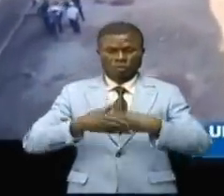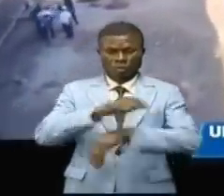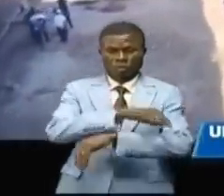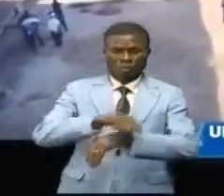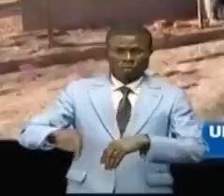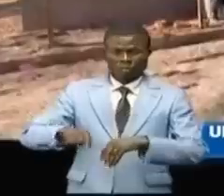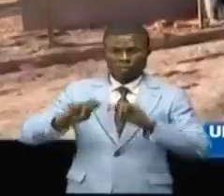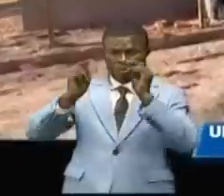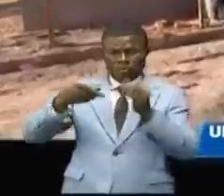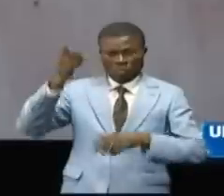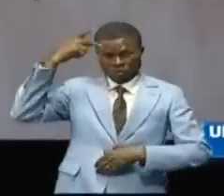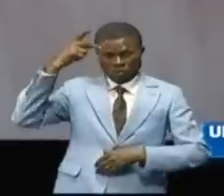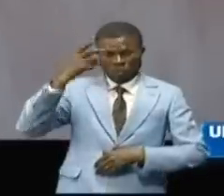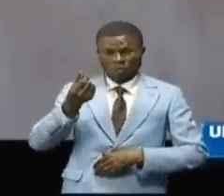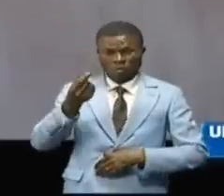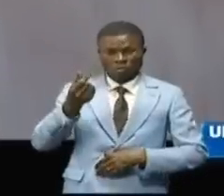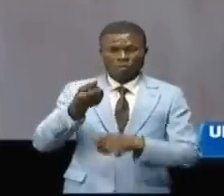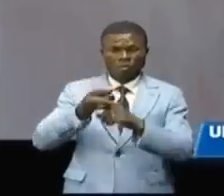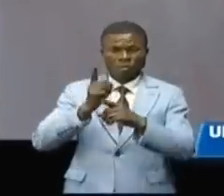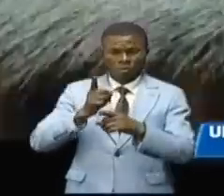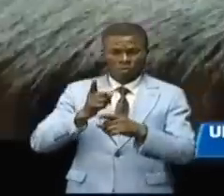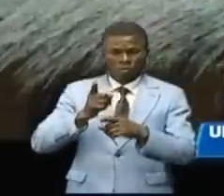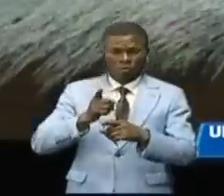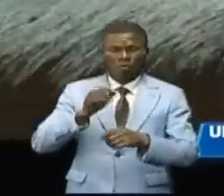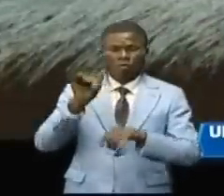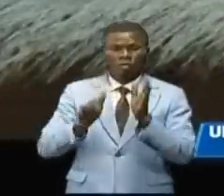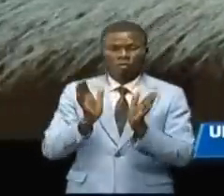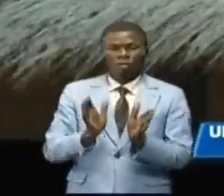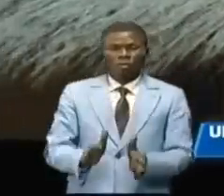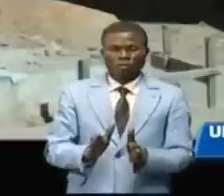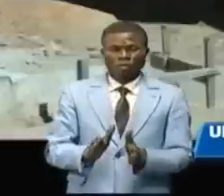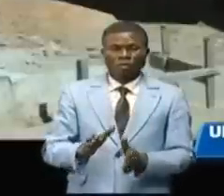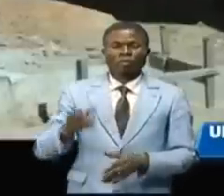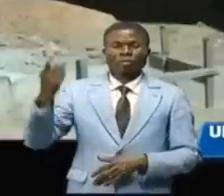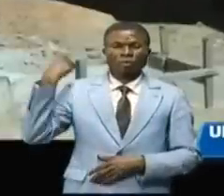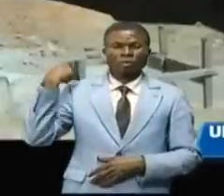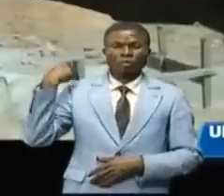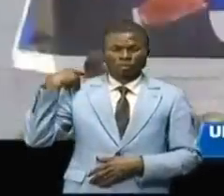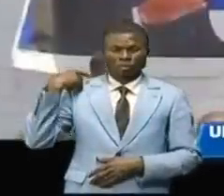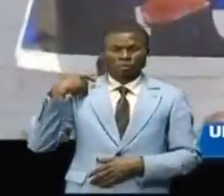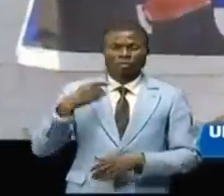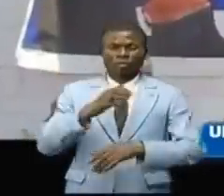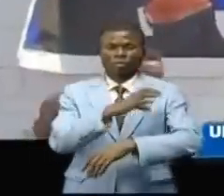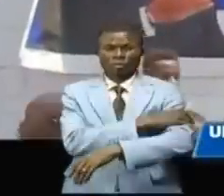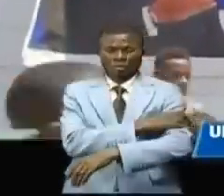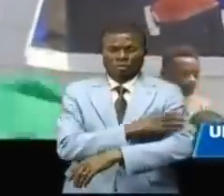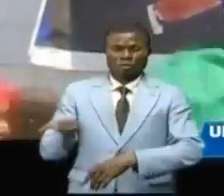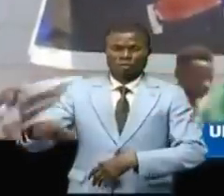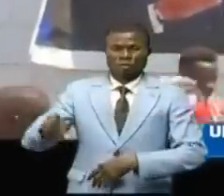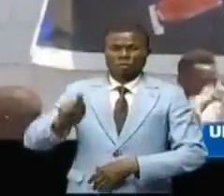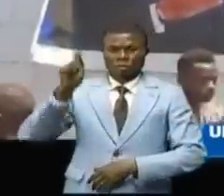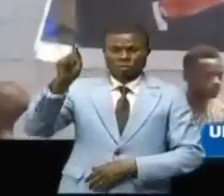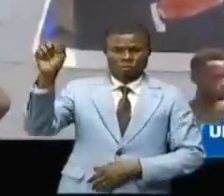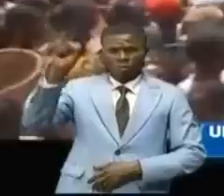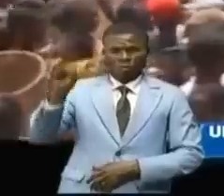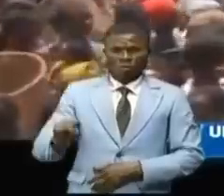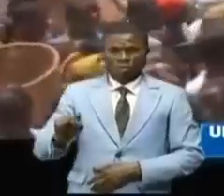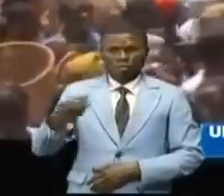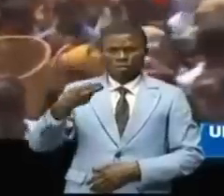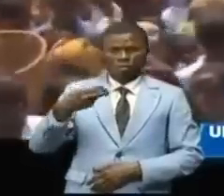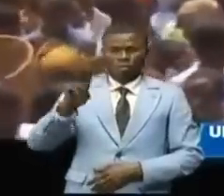ce parti était financée par Félix Bossé-Kota, notable de Boende, chef-lieu de la province de la Tchouapa. Il est prévu également